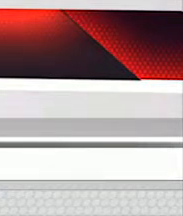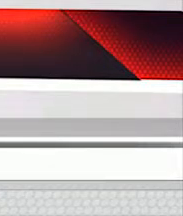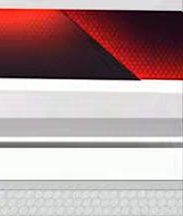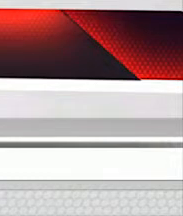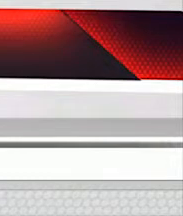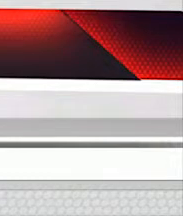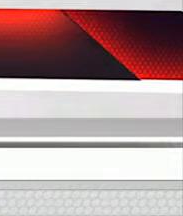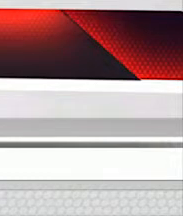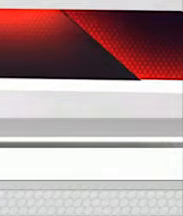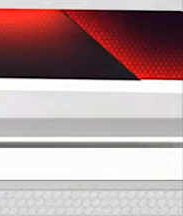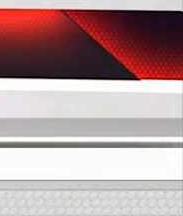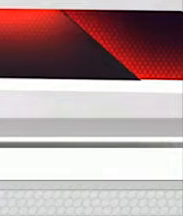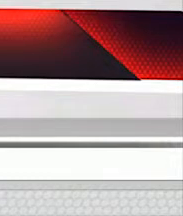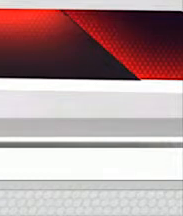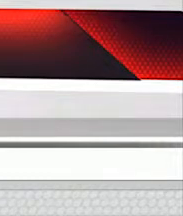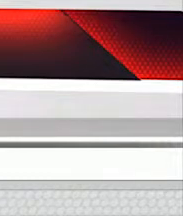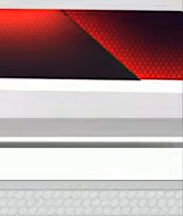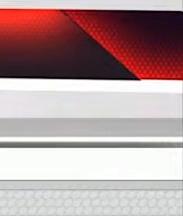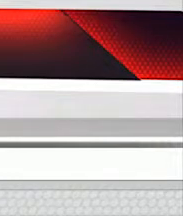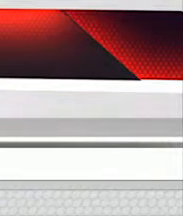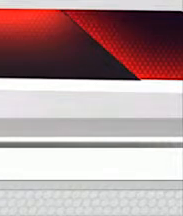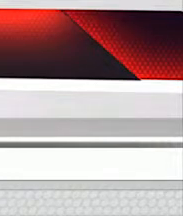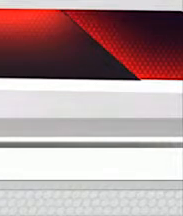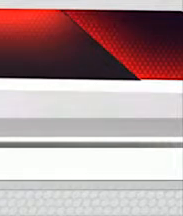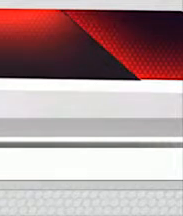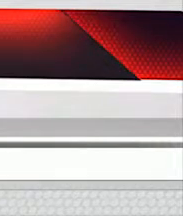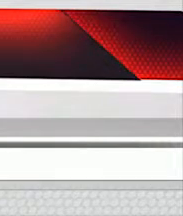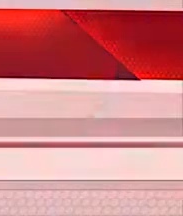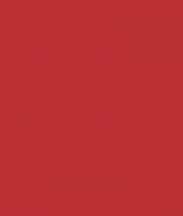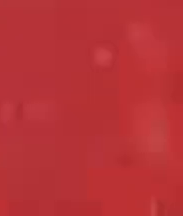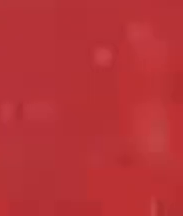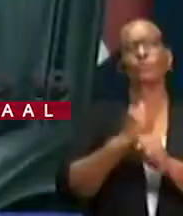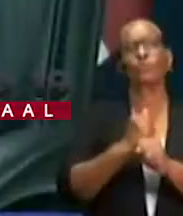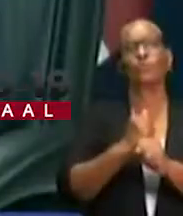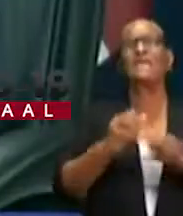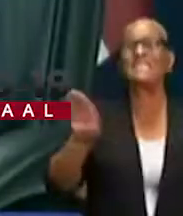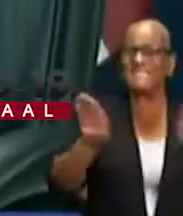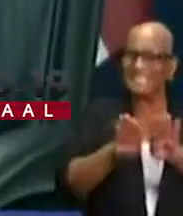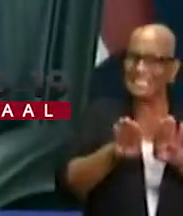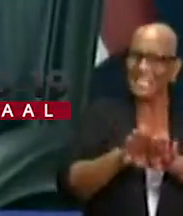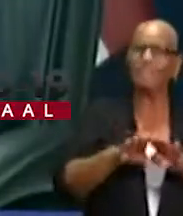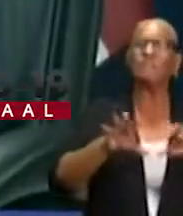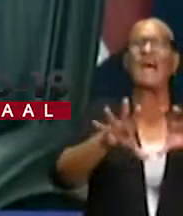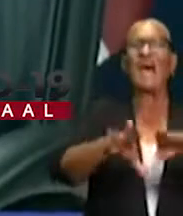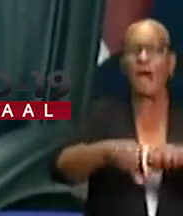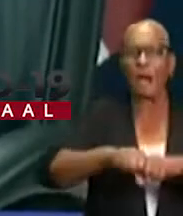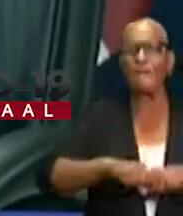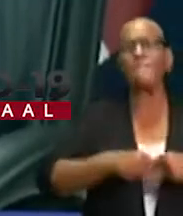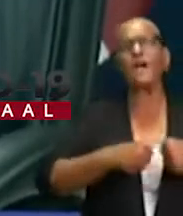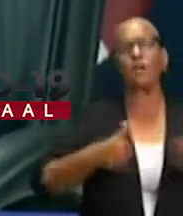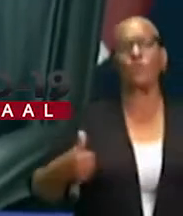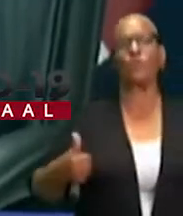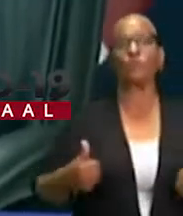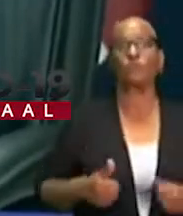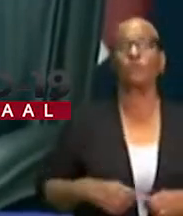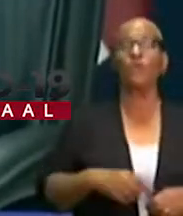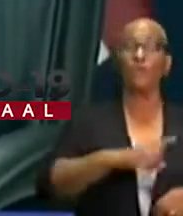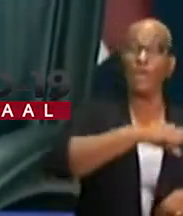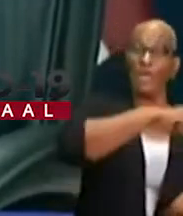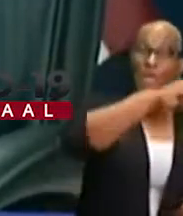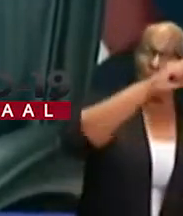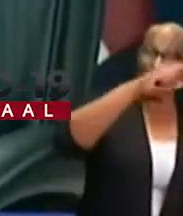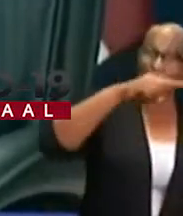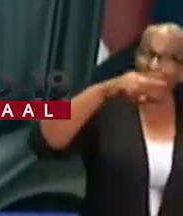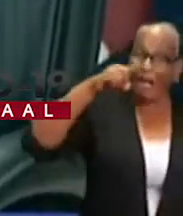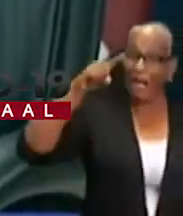team. Ook code zwart voor de ziekenhuizen is komen te vervallen. We hebben vanuit het OMT analyses